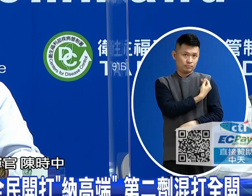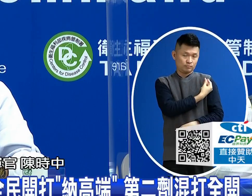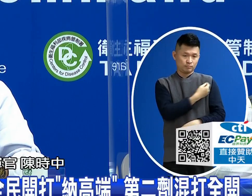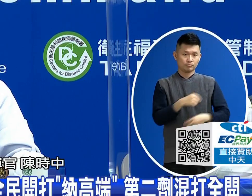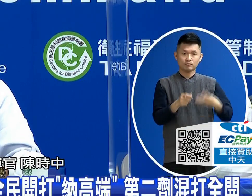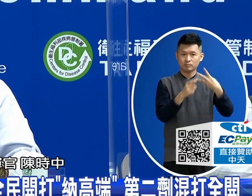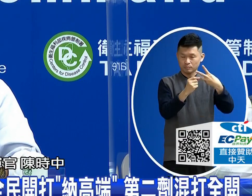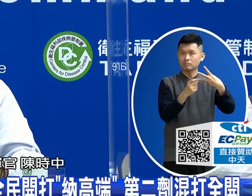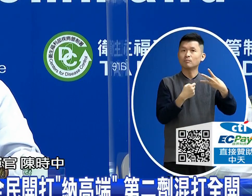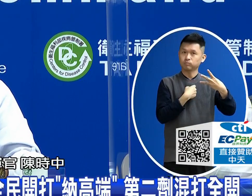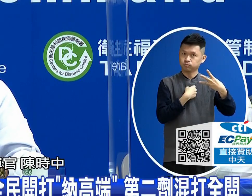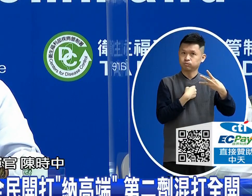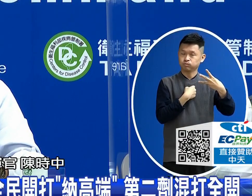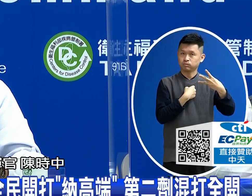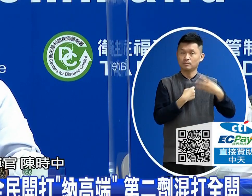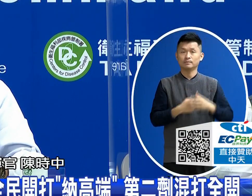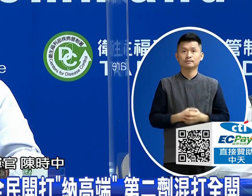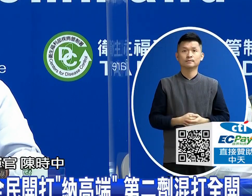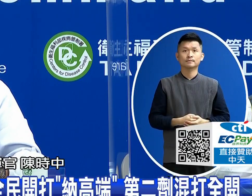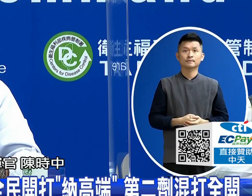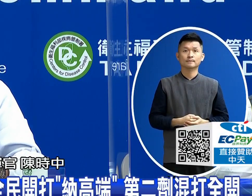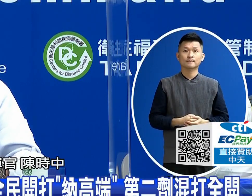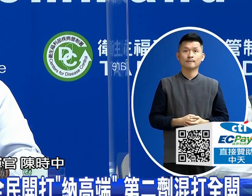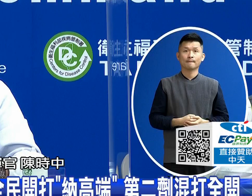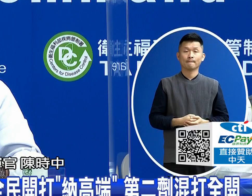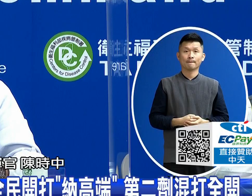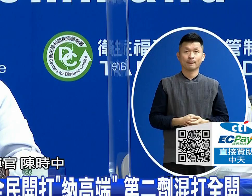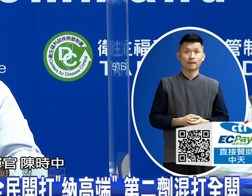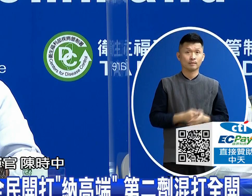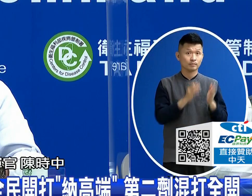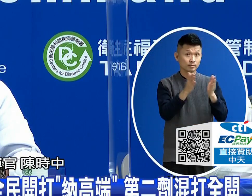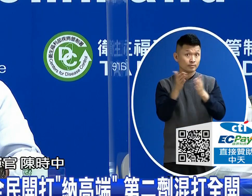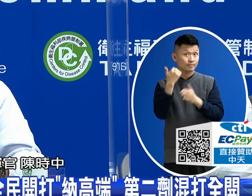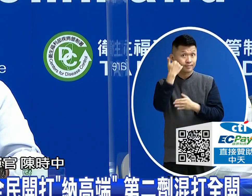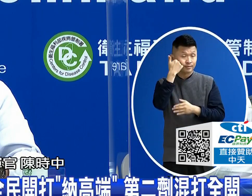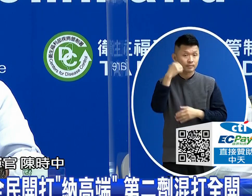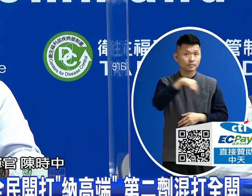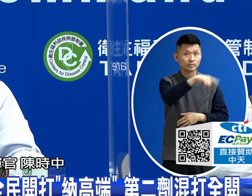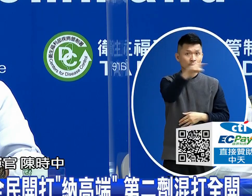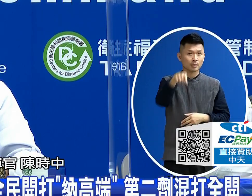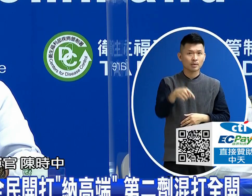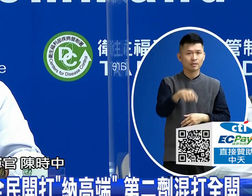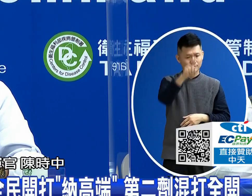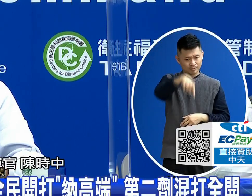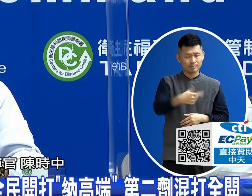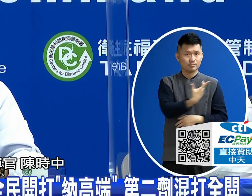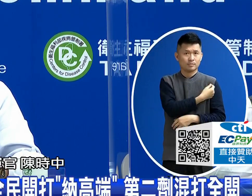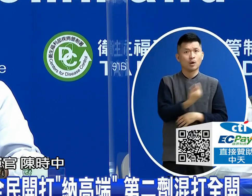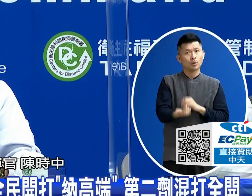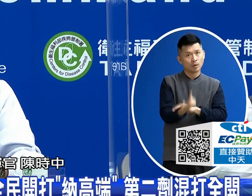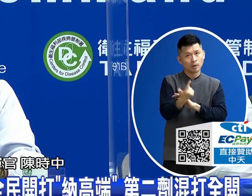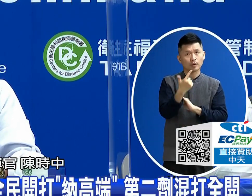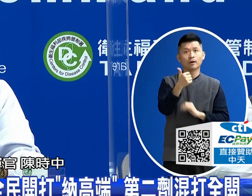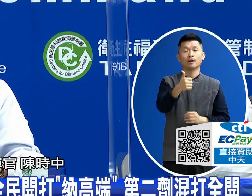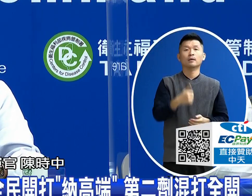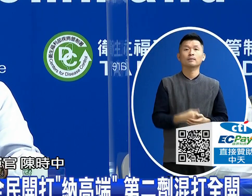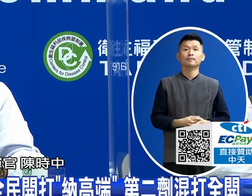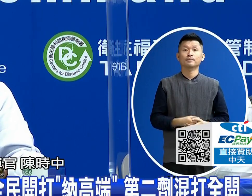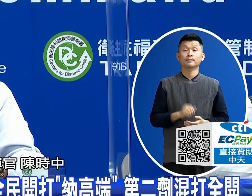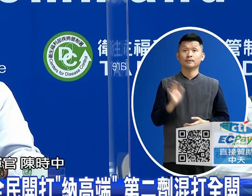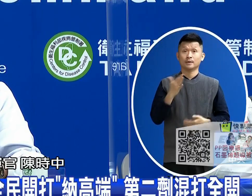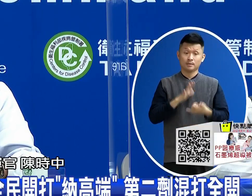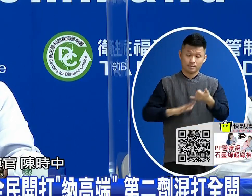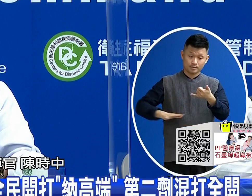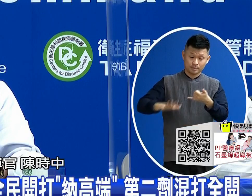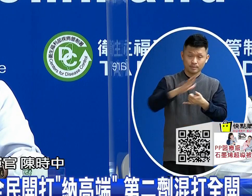剂。那基本上有几类对象，但希望他们能够越早打越好。不过我们基本上是全部的人